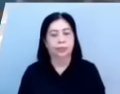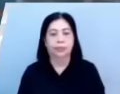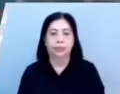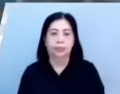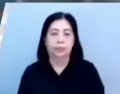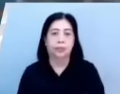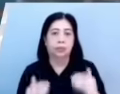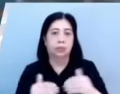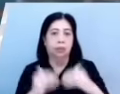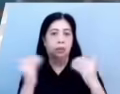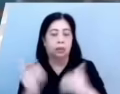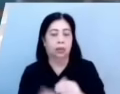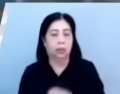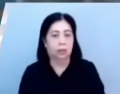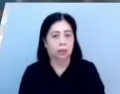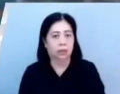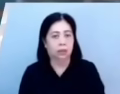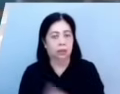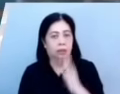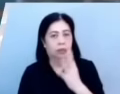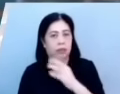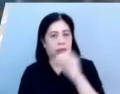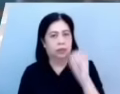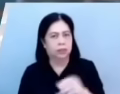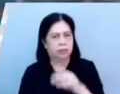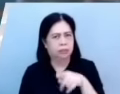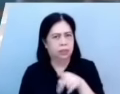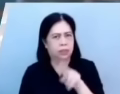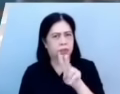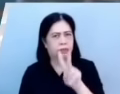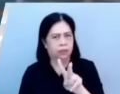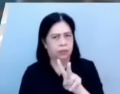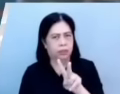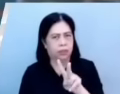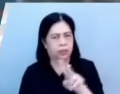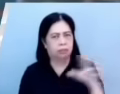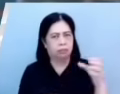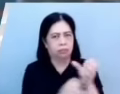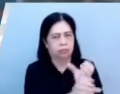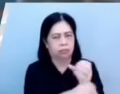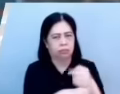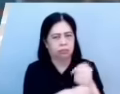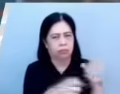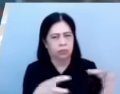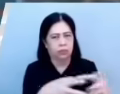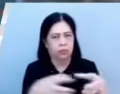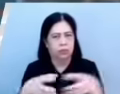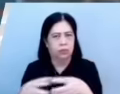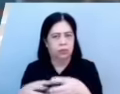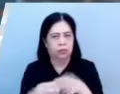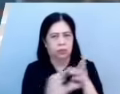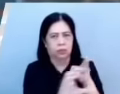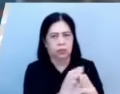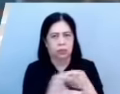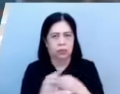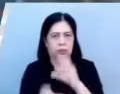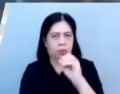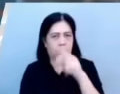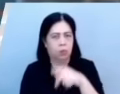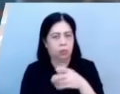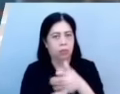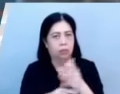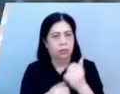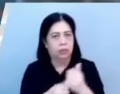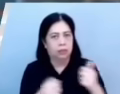sa 40% ng mga PUV sa Metro Manila ang consolidated o nakasali na sa kooperatiba matapos may mga humabol